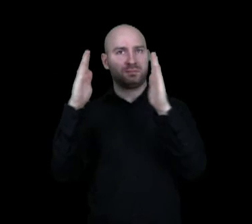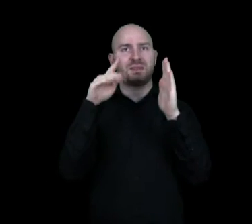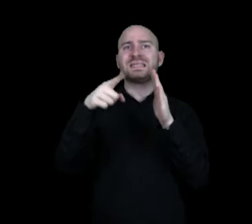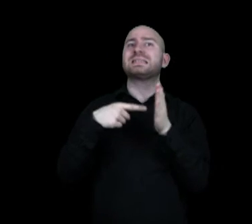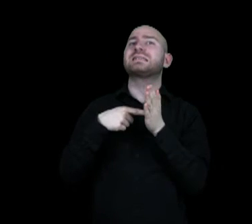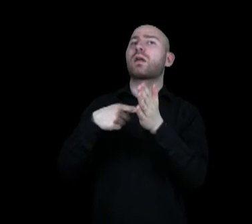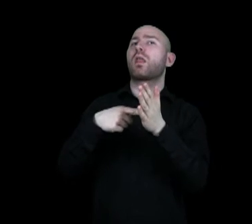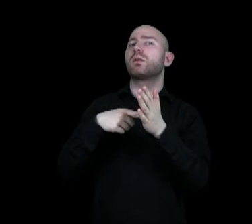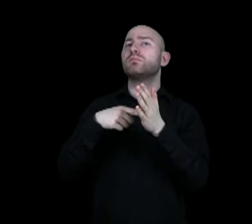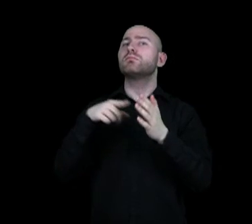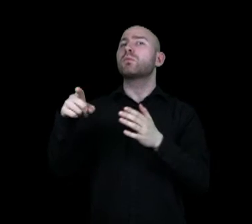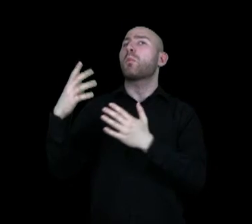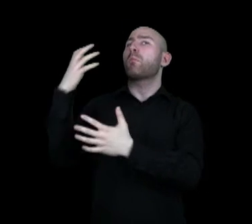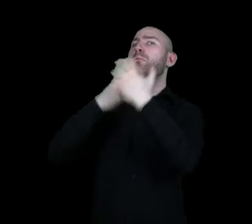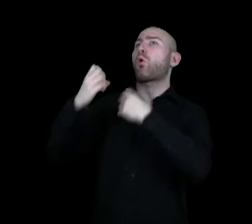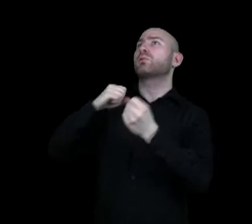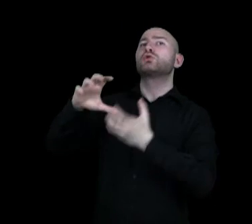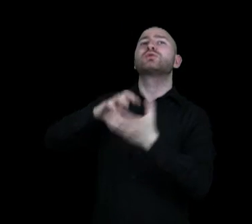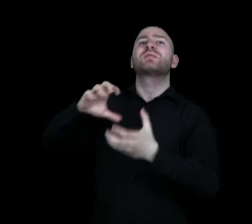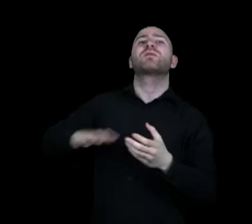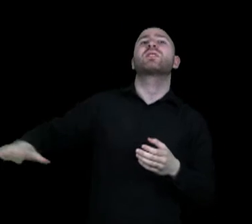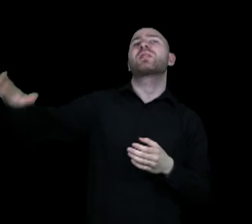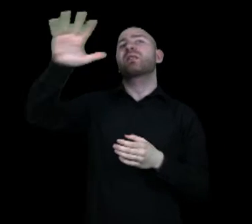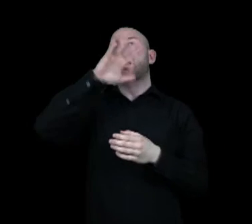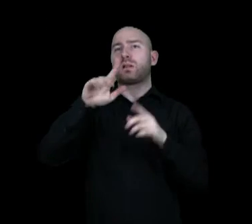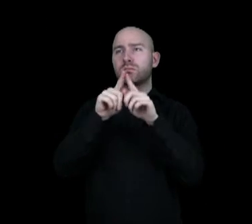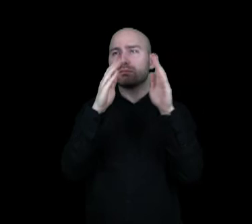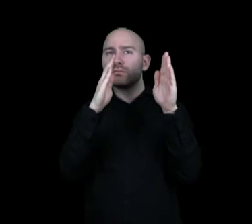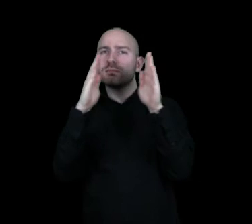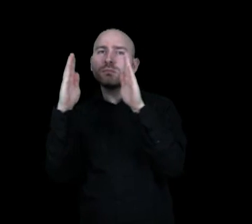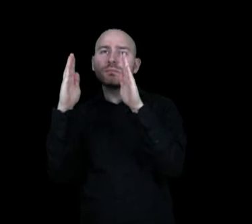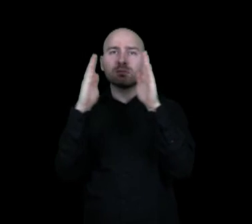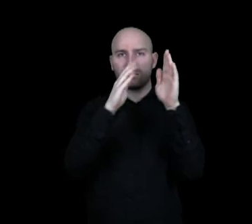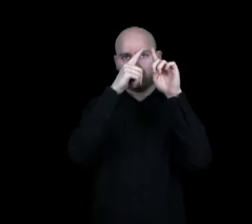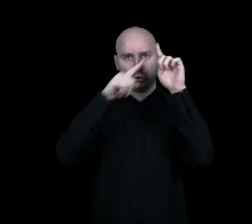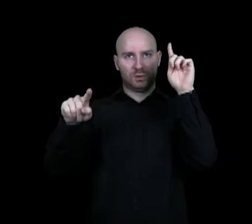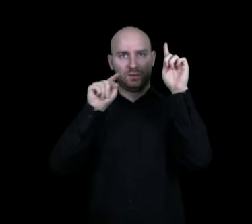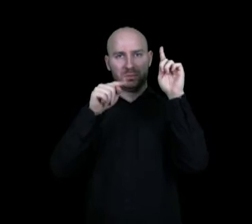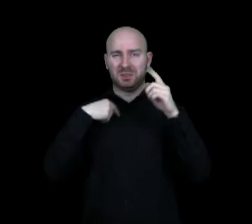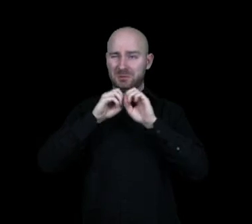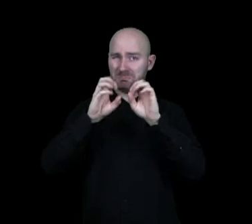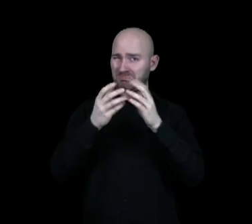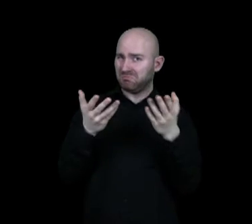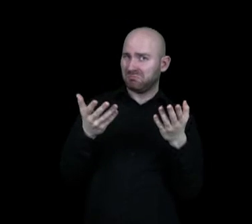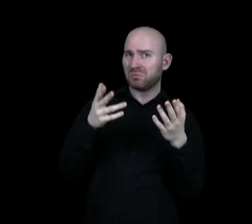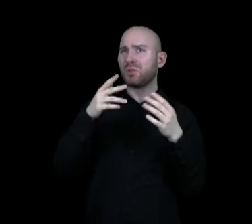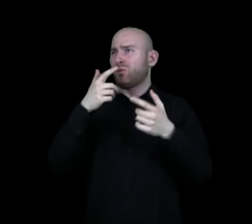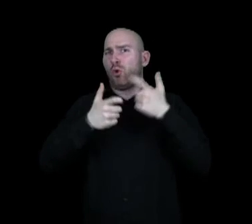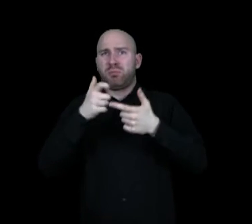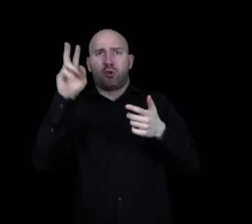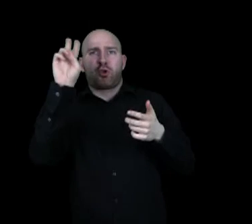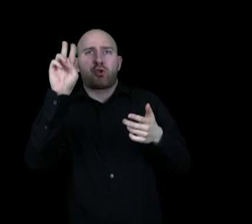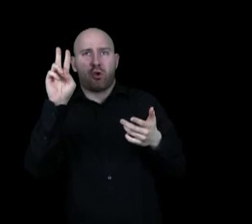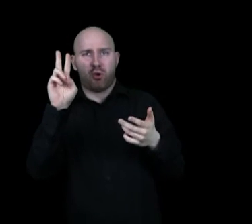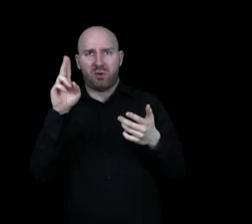przesunięcia krzywej w prawo. Objaśnię co to za narzędzia, jak to się nimi posługuje i jak właściwie przesuwa się krzywa popytu globalnego.